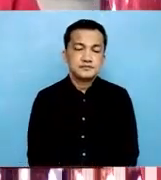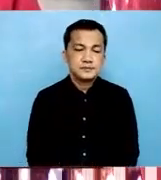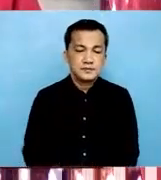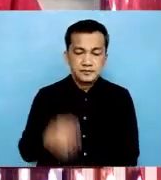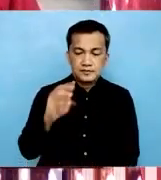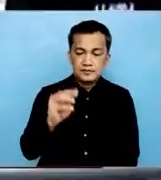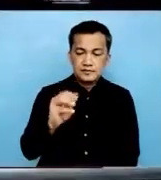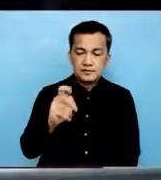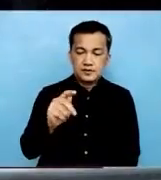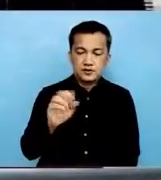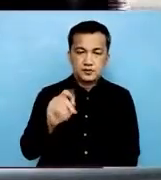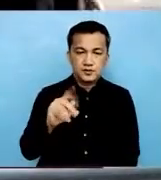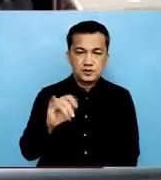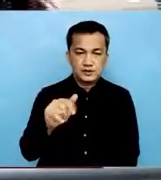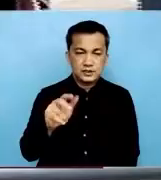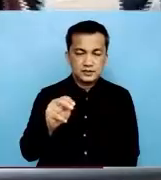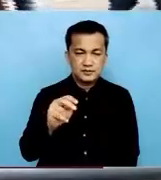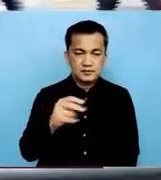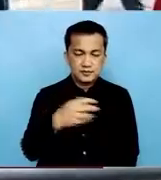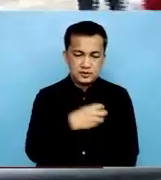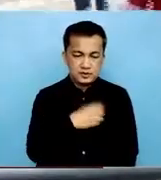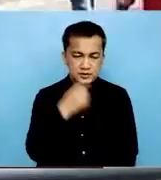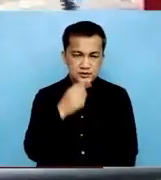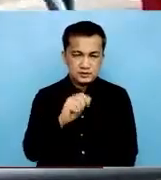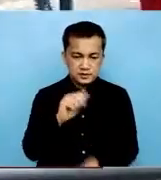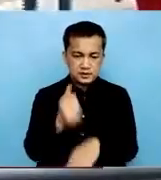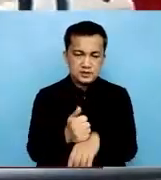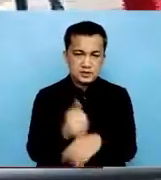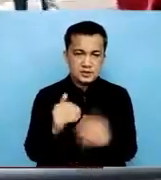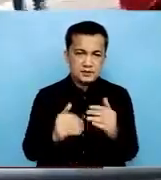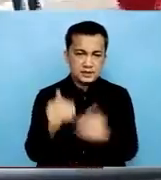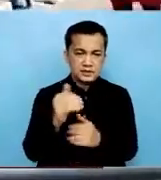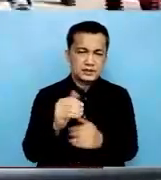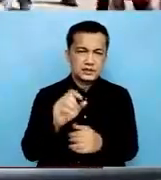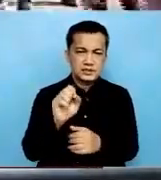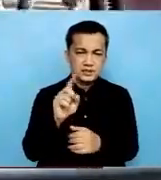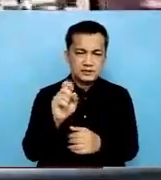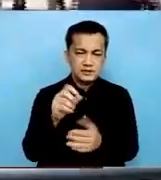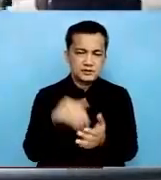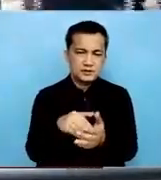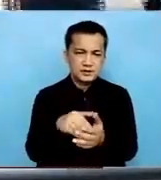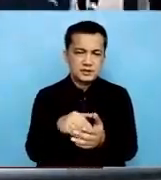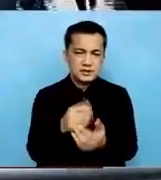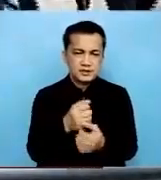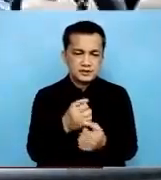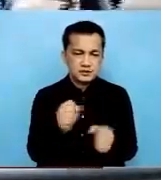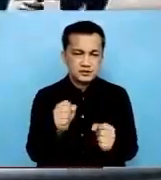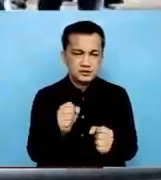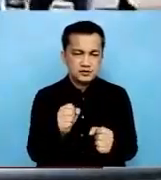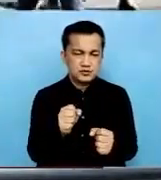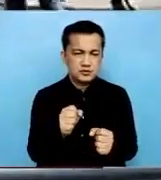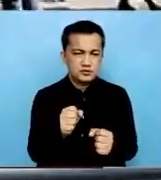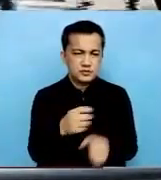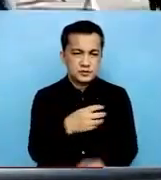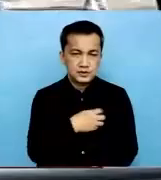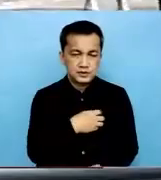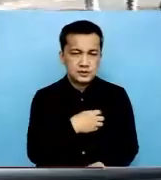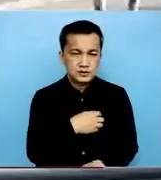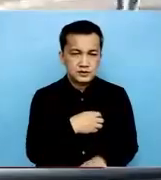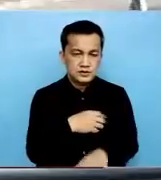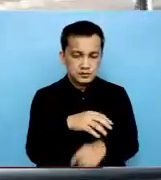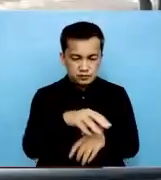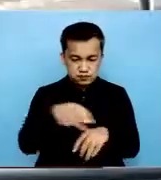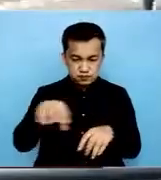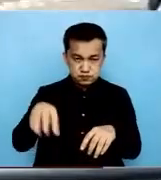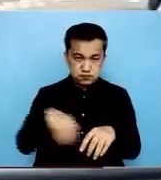sinabi nila, no, nagtalaga sila ng mahigit sa 11,000 security forces around London.